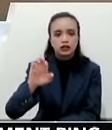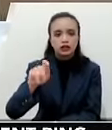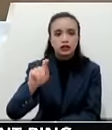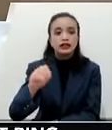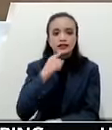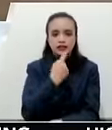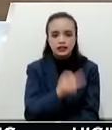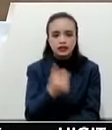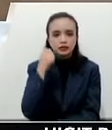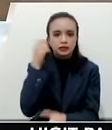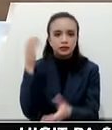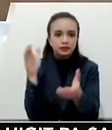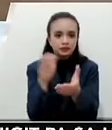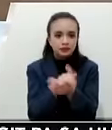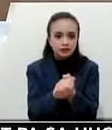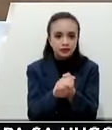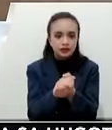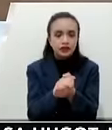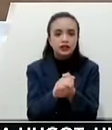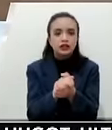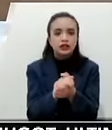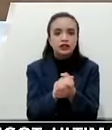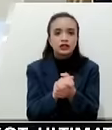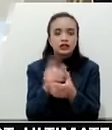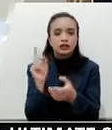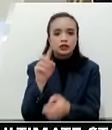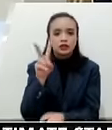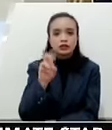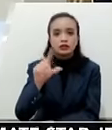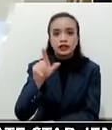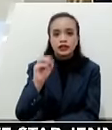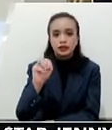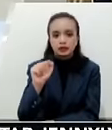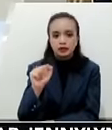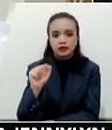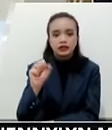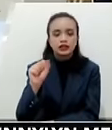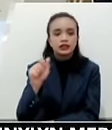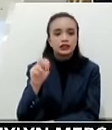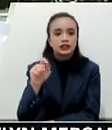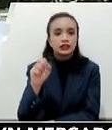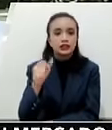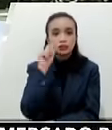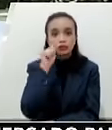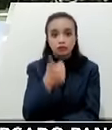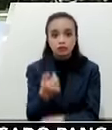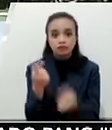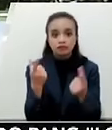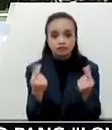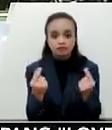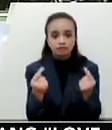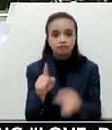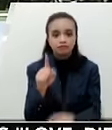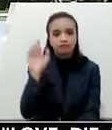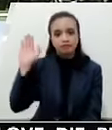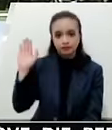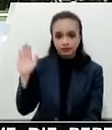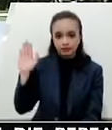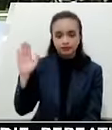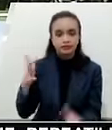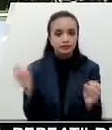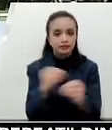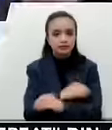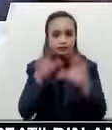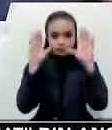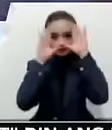Batangas 6th District Representative Vilma Santos Recto. Bukas daw gaganapin ang oath-taking ceremony sa Malacañang. Wala